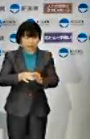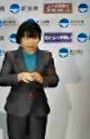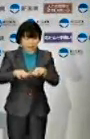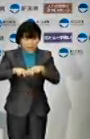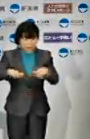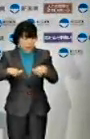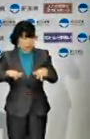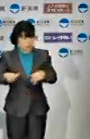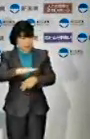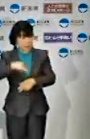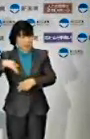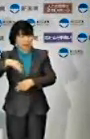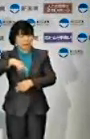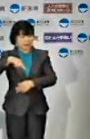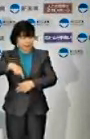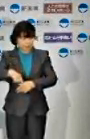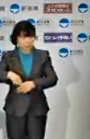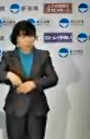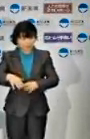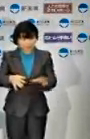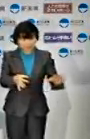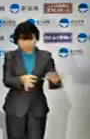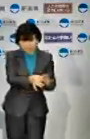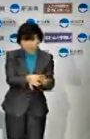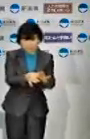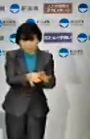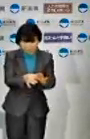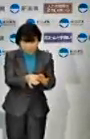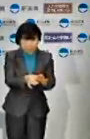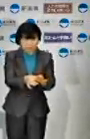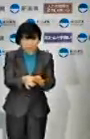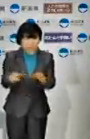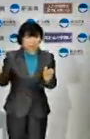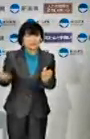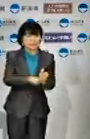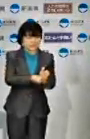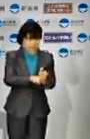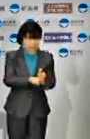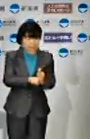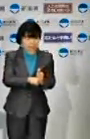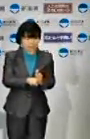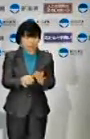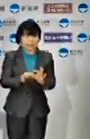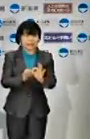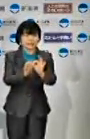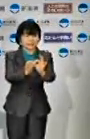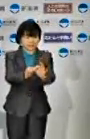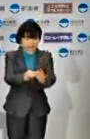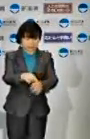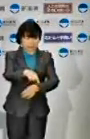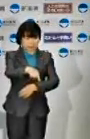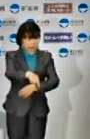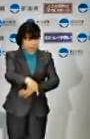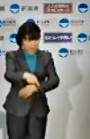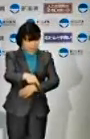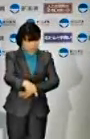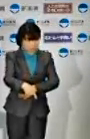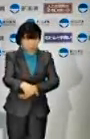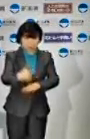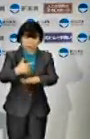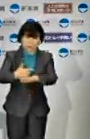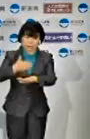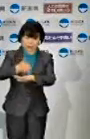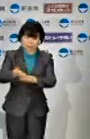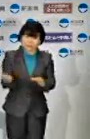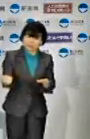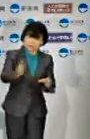ももちろん関与してきたところでありますけれども、引き続きですね、地元市、上司さんも含め